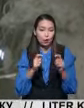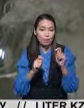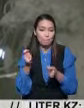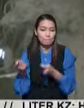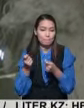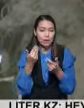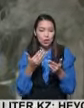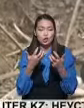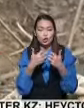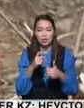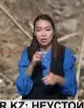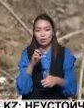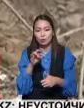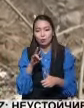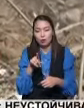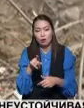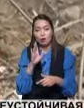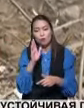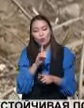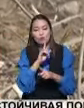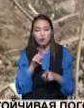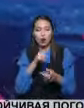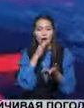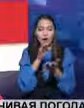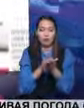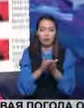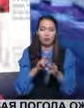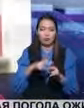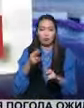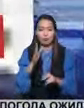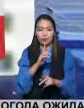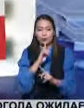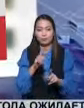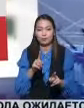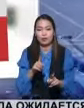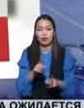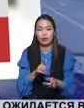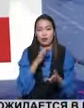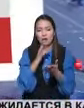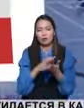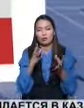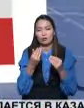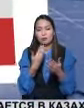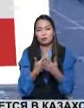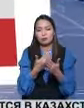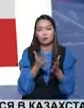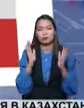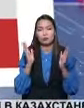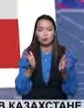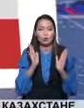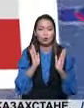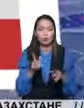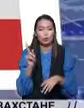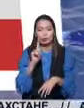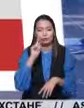CNN, считает, что Хизбалла вряд ли оставит это без ответа. Ответ, скорее всего, будет настолько масштабным, что вероятность того,